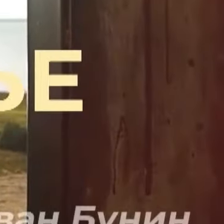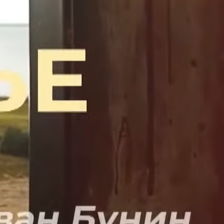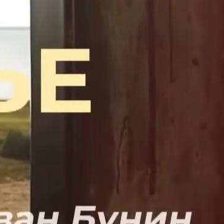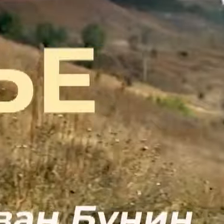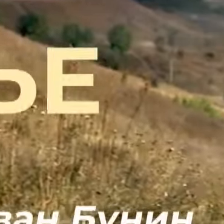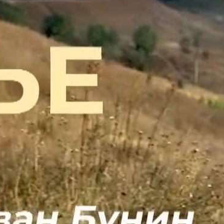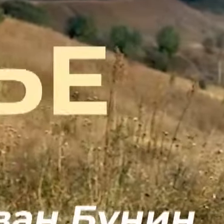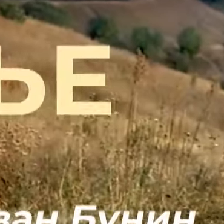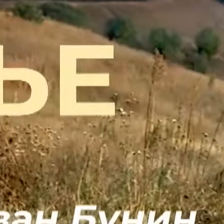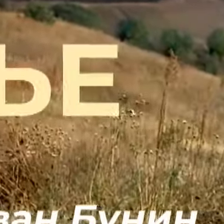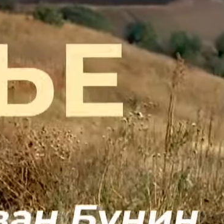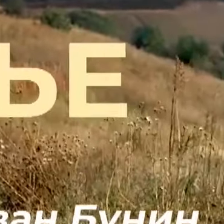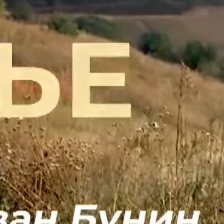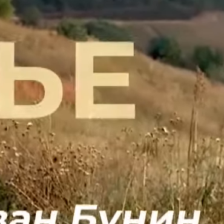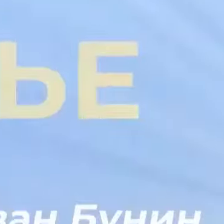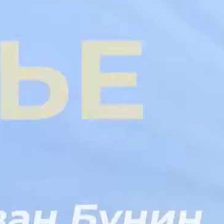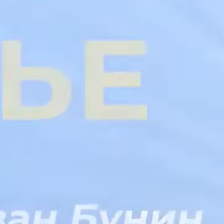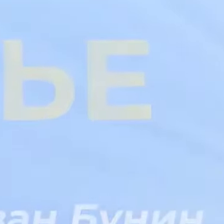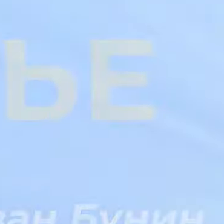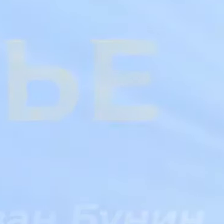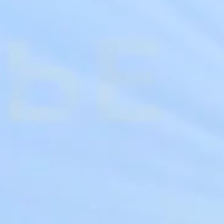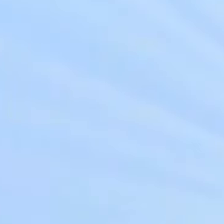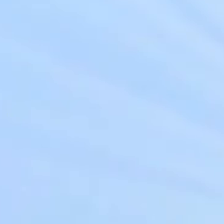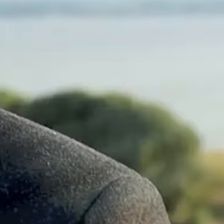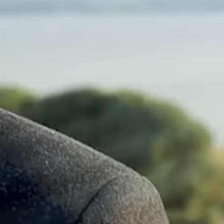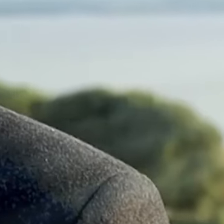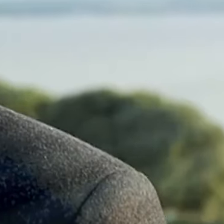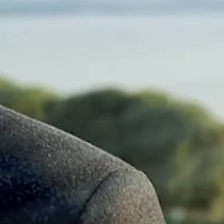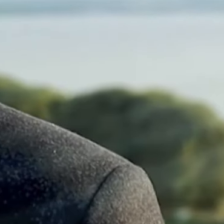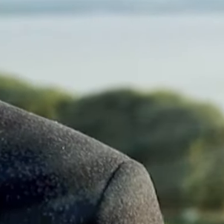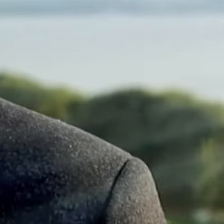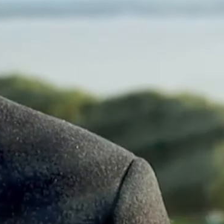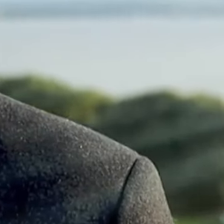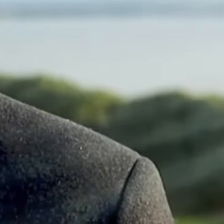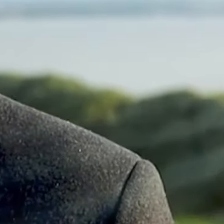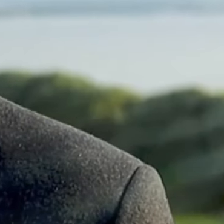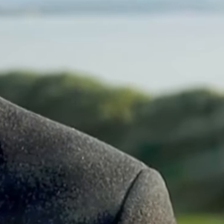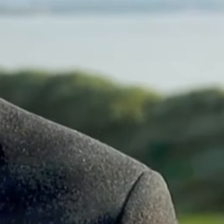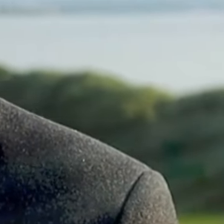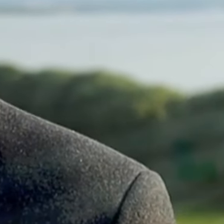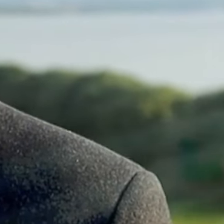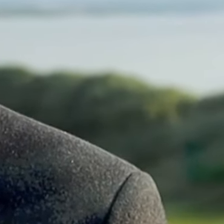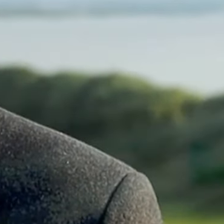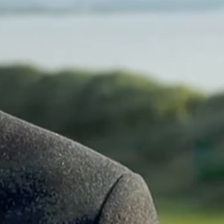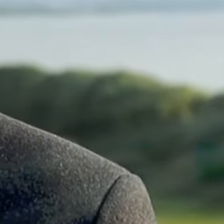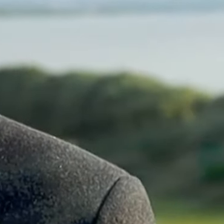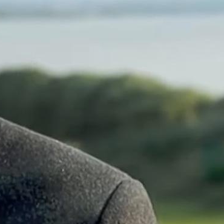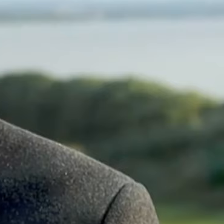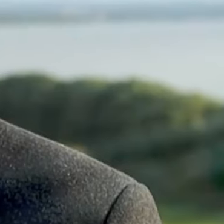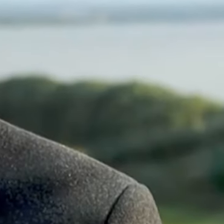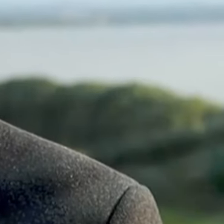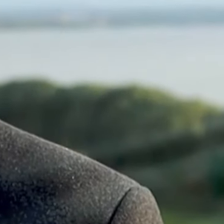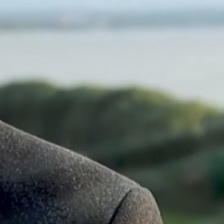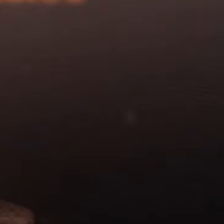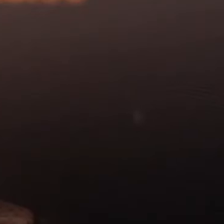Счастье. – Это программа «Русский мир». Не про политику, а